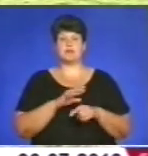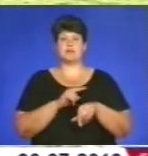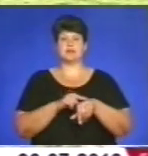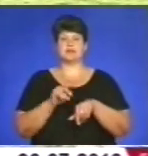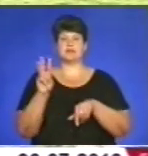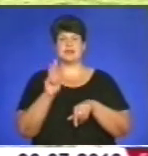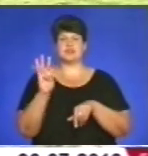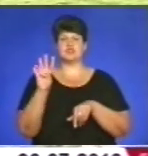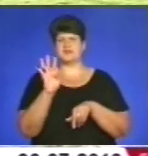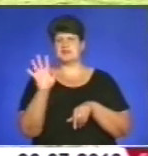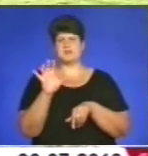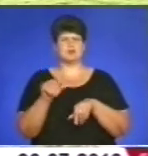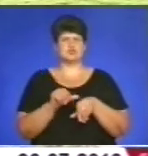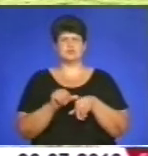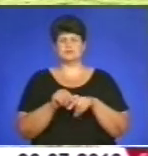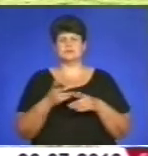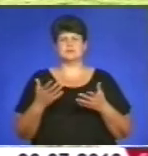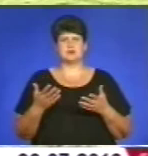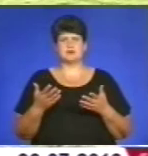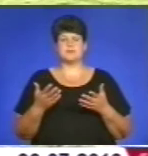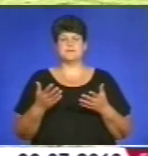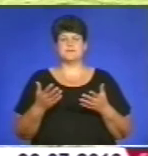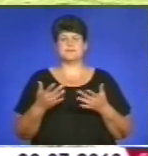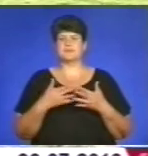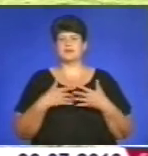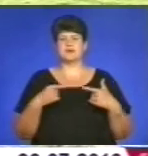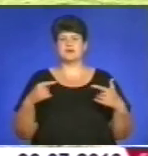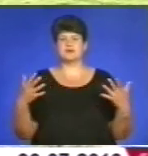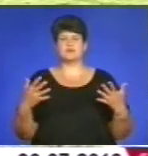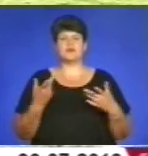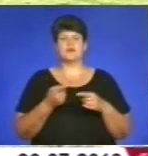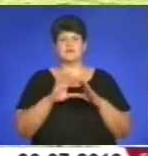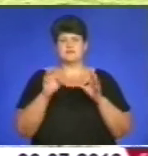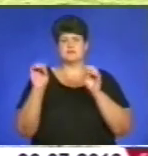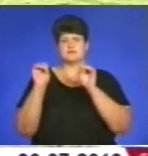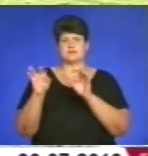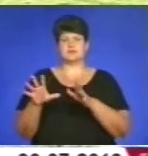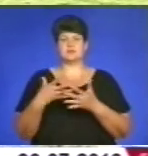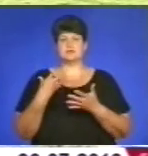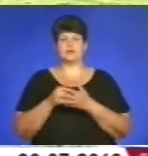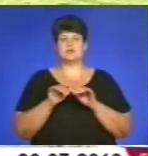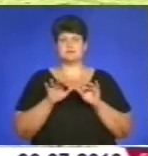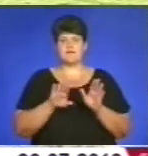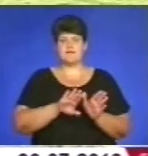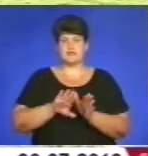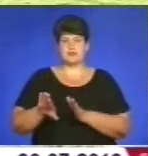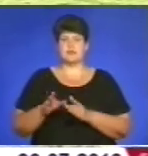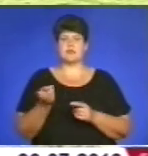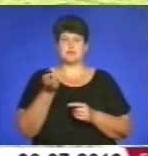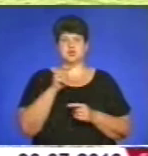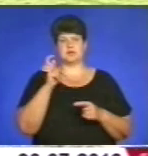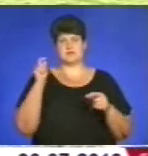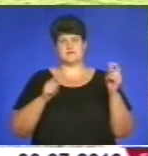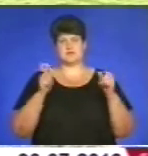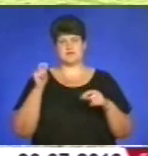чи п'ята, чи шоста, все рівно би всі залишили всі свої нагальні справи і відклали би, і би прийшли на фестиваль.